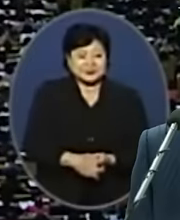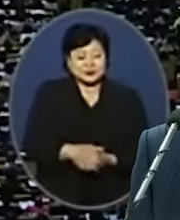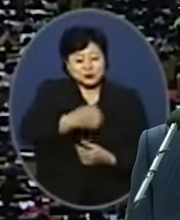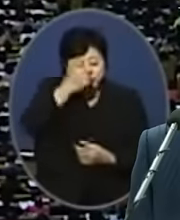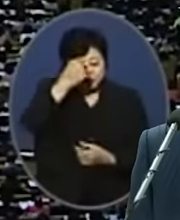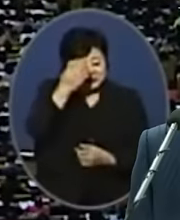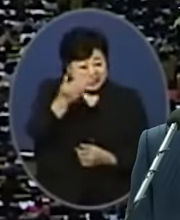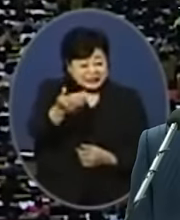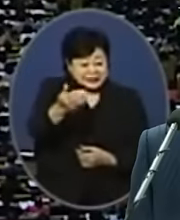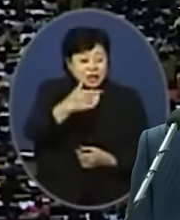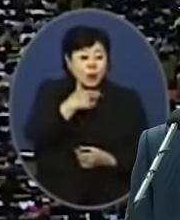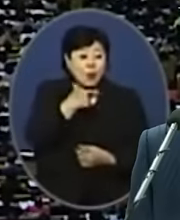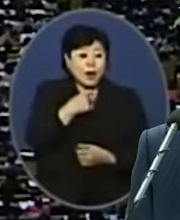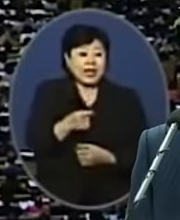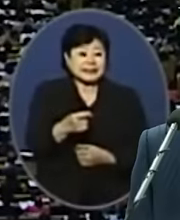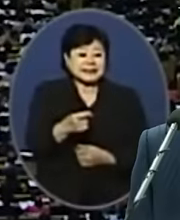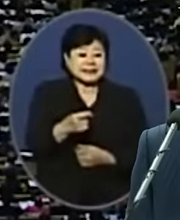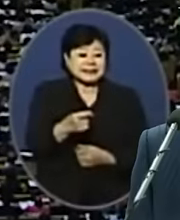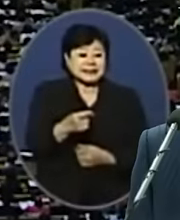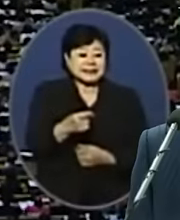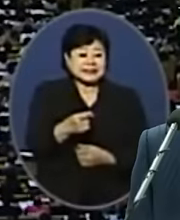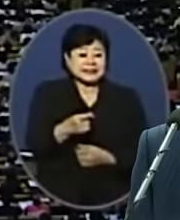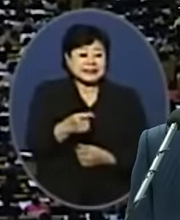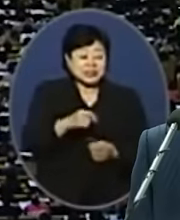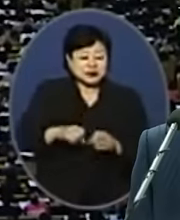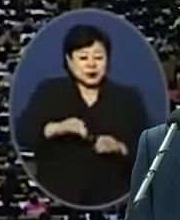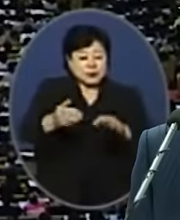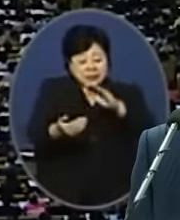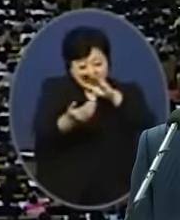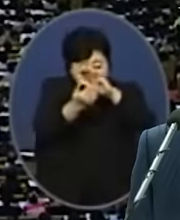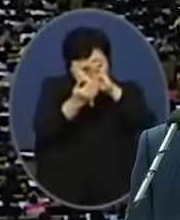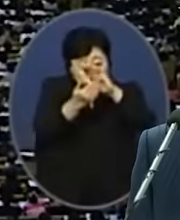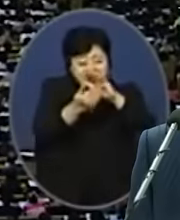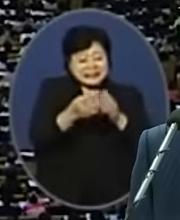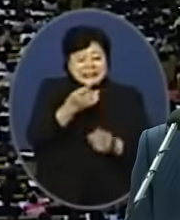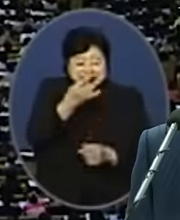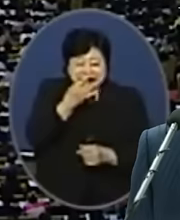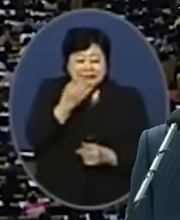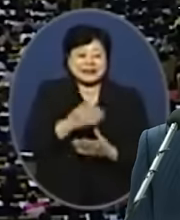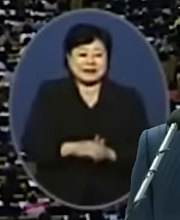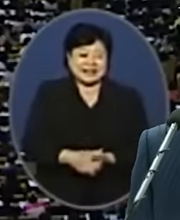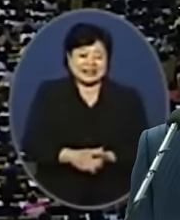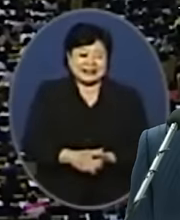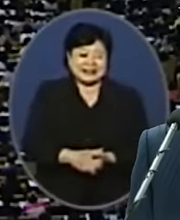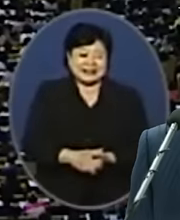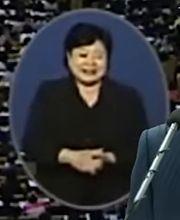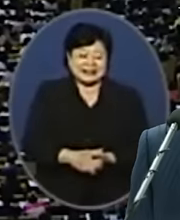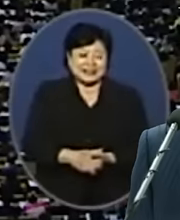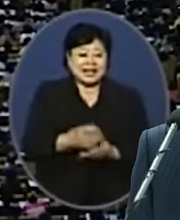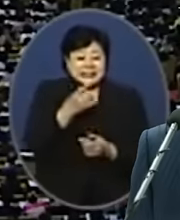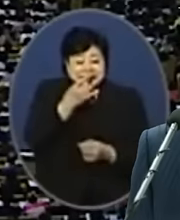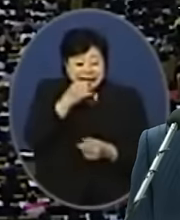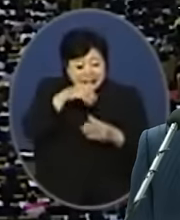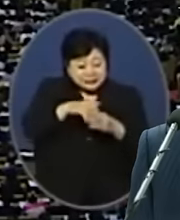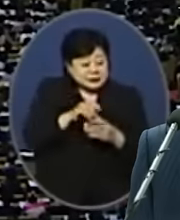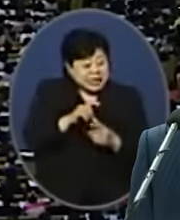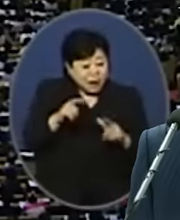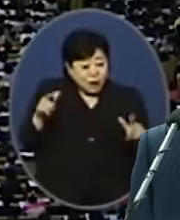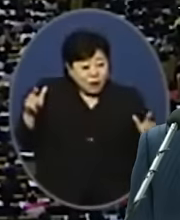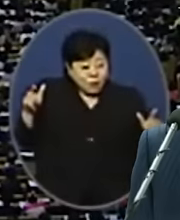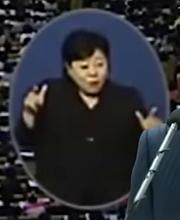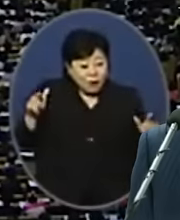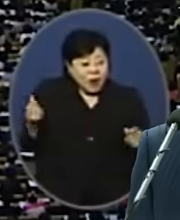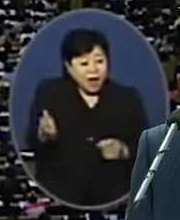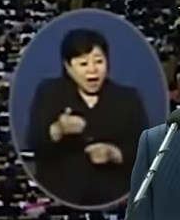꿈은 당신이 원하는 소원이 이루어지게 하는 씨앗인 것입니다. 여러분 씨앗을 심어지 않고는